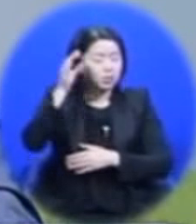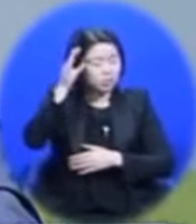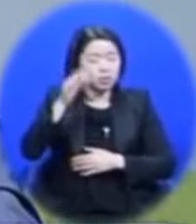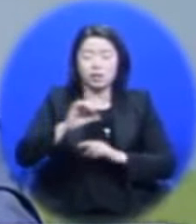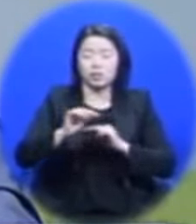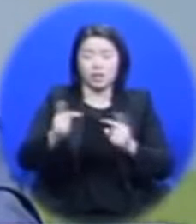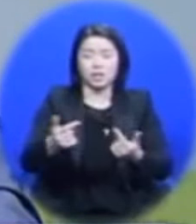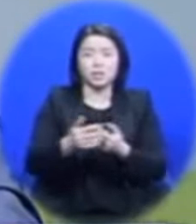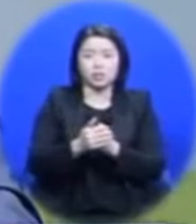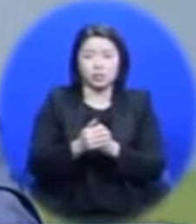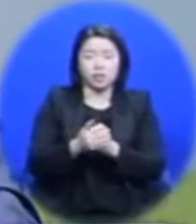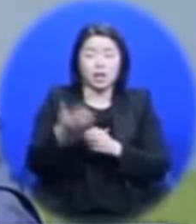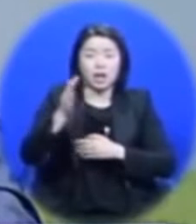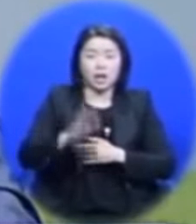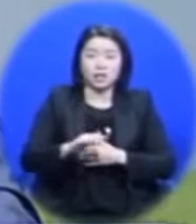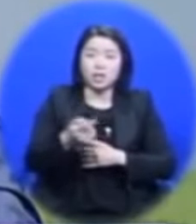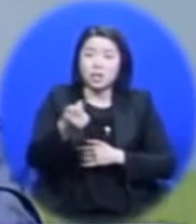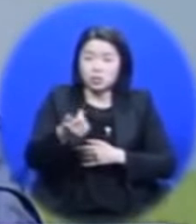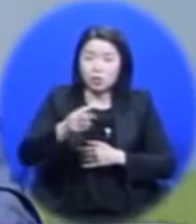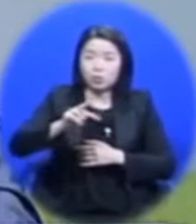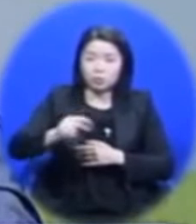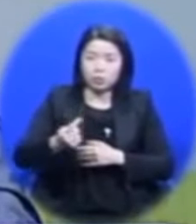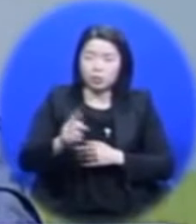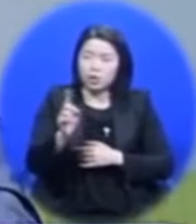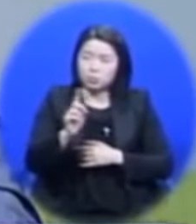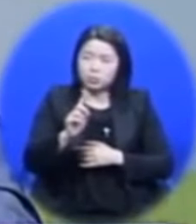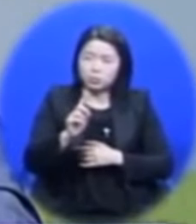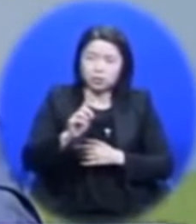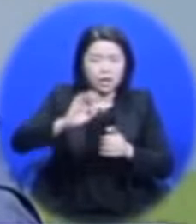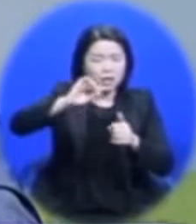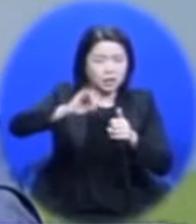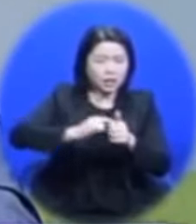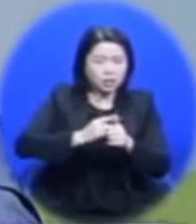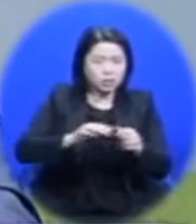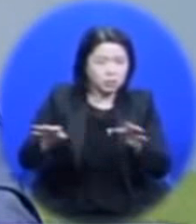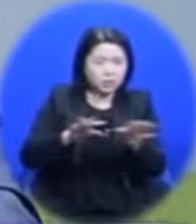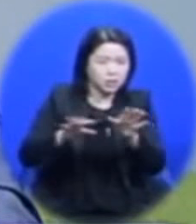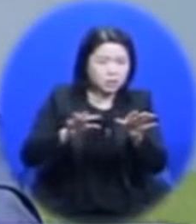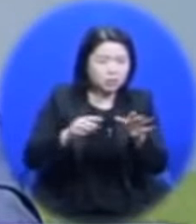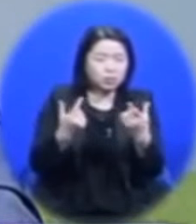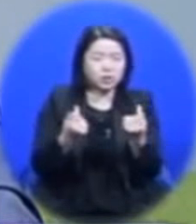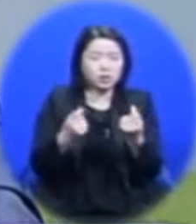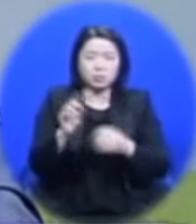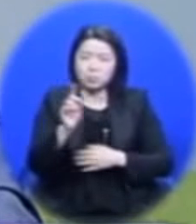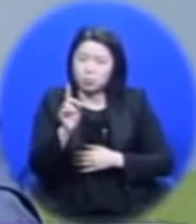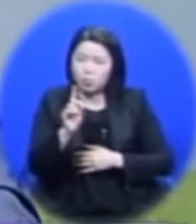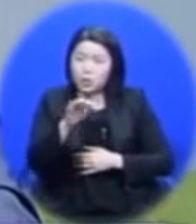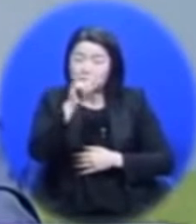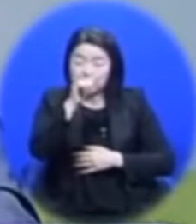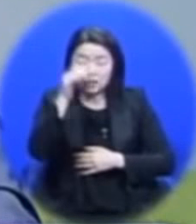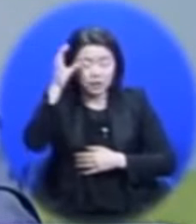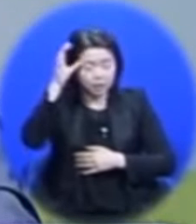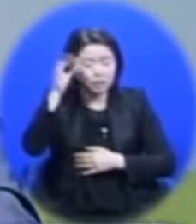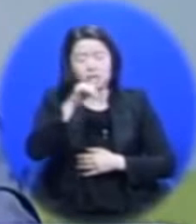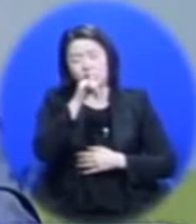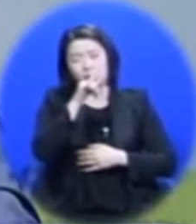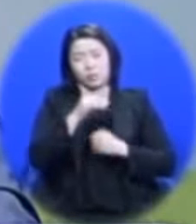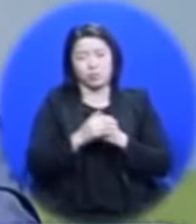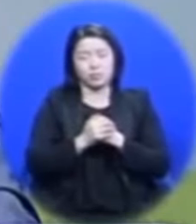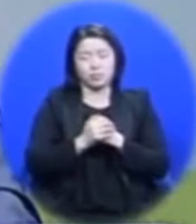아닙니다. 그러나 적어도 초자연적인 진동 같은 그 무엇이 있을 거라고